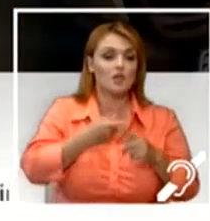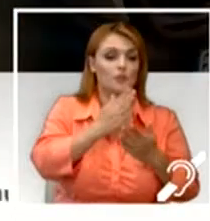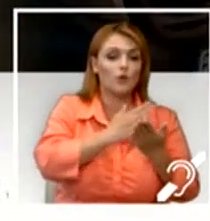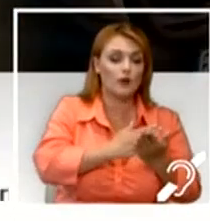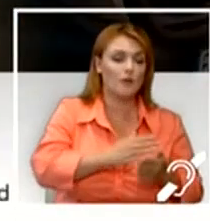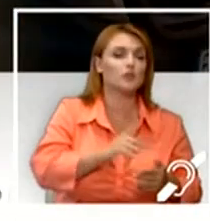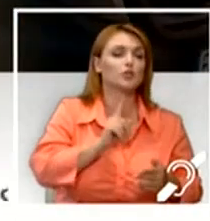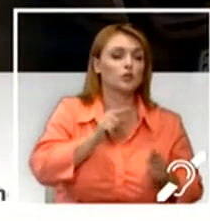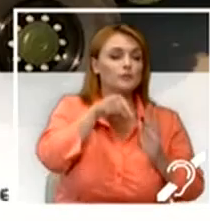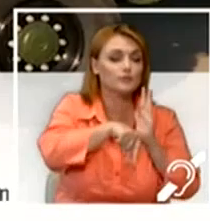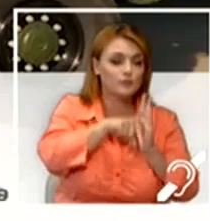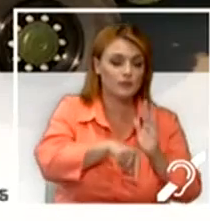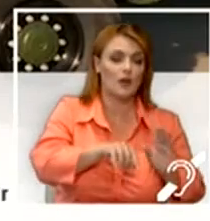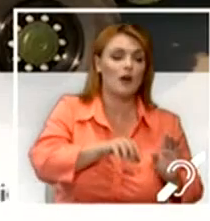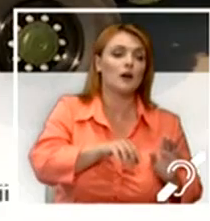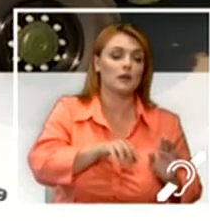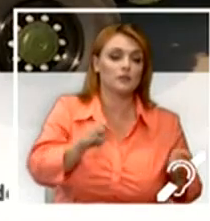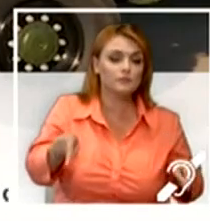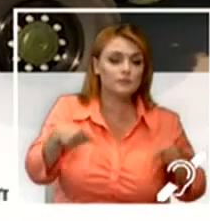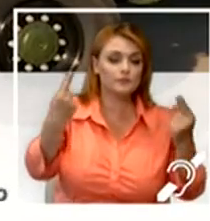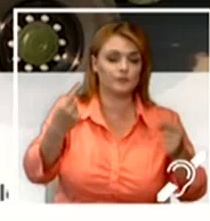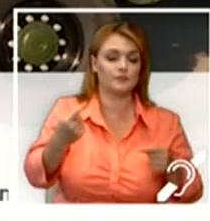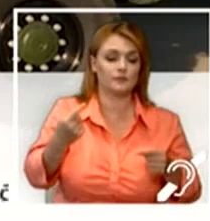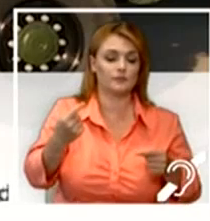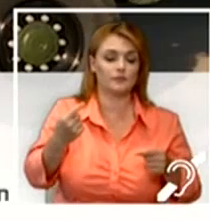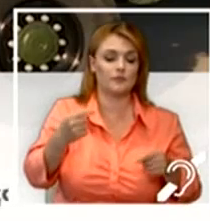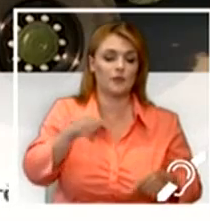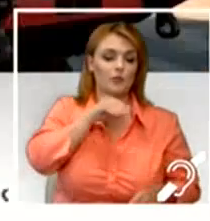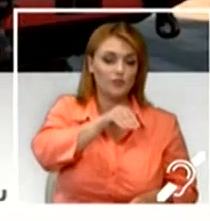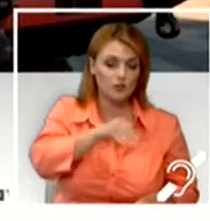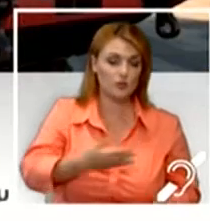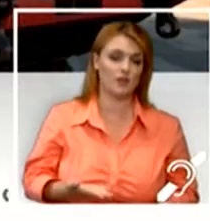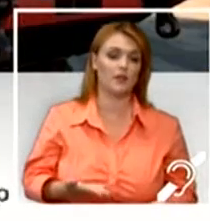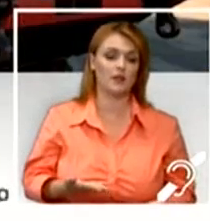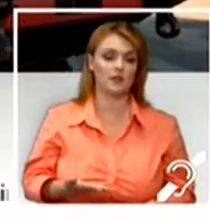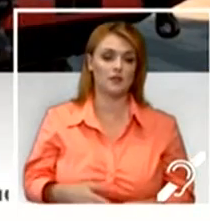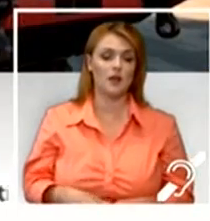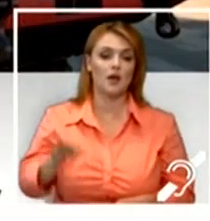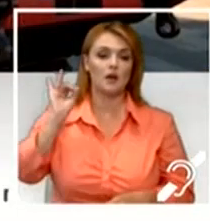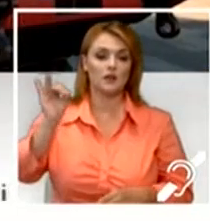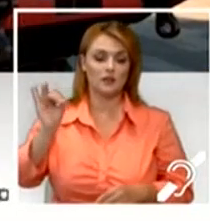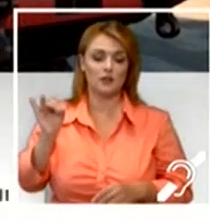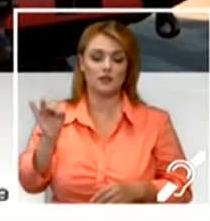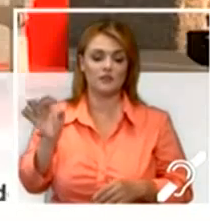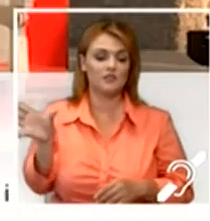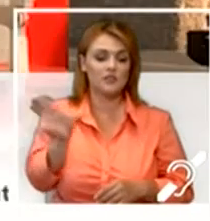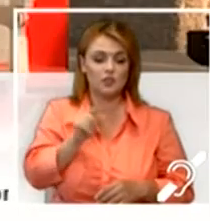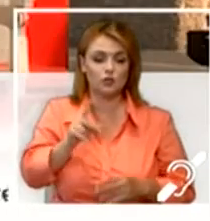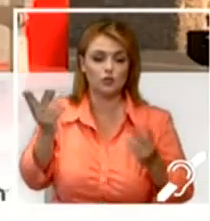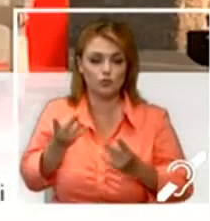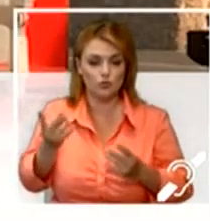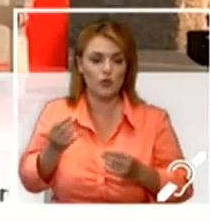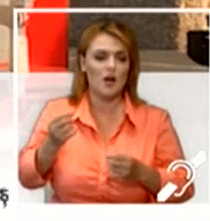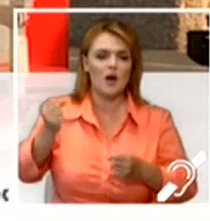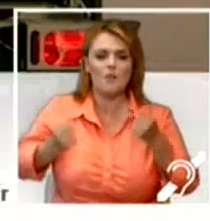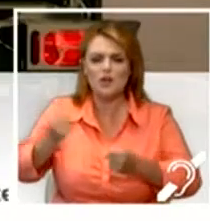consolidarea capacității logistice, ceea ce ar însemna schimbarea acelor unități de echipamente ce le